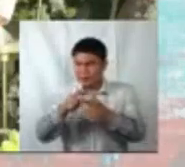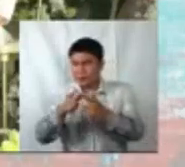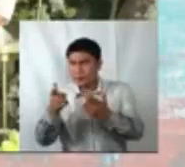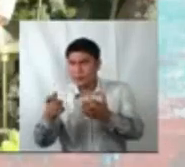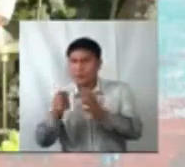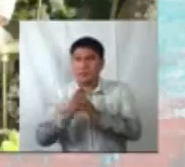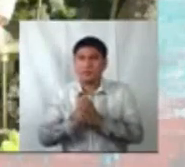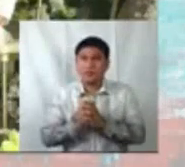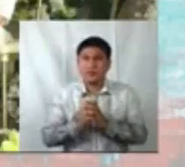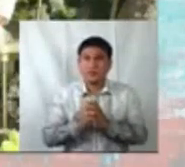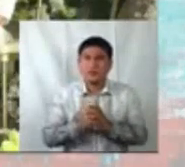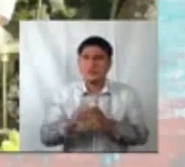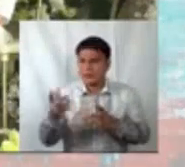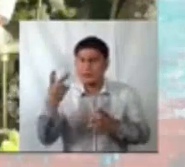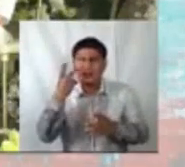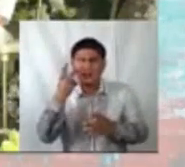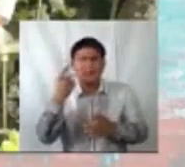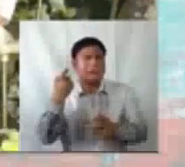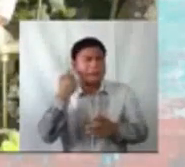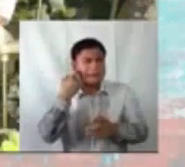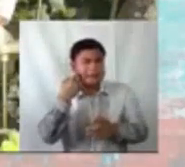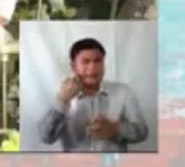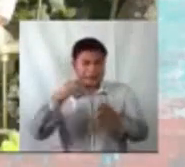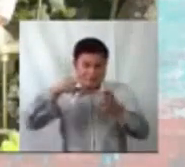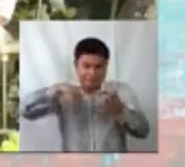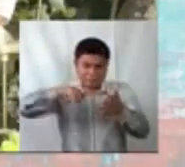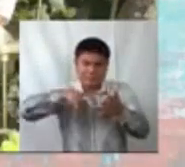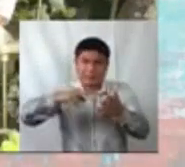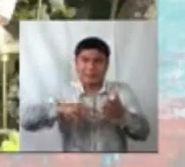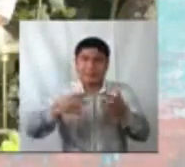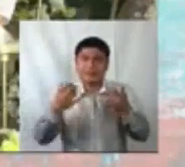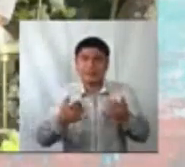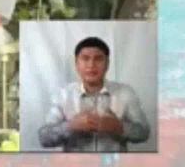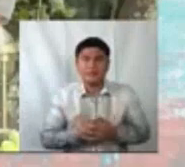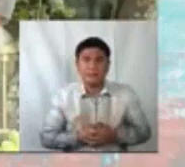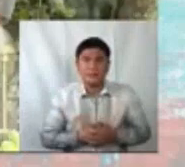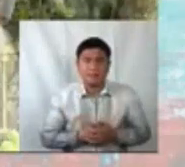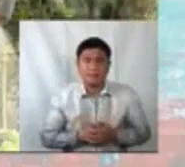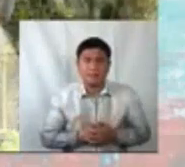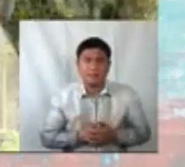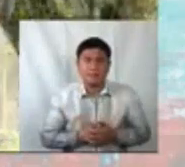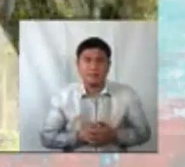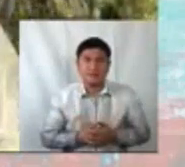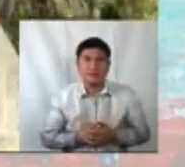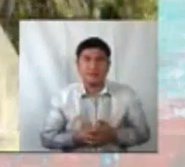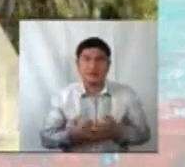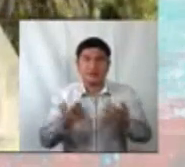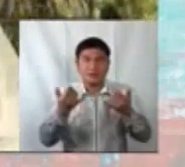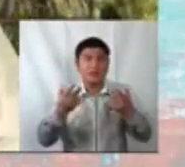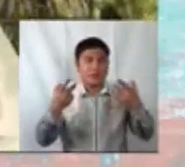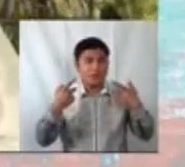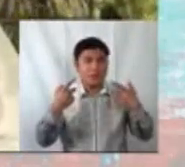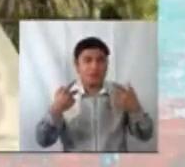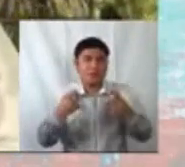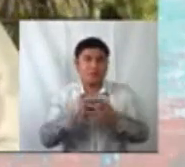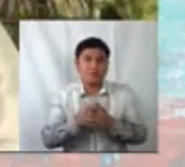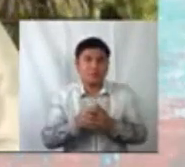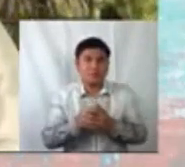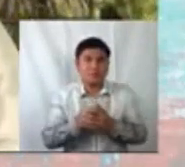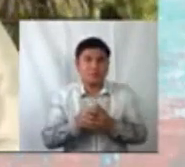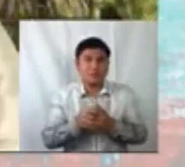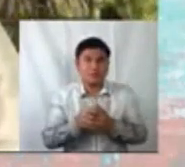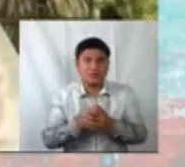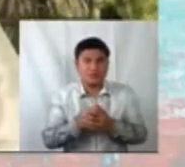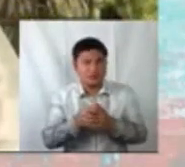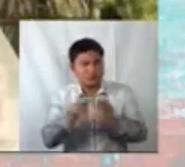'yon? Yung binabanggit yes. ko kanina, na pareho naman yan eh. Binabanggit ko na may perspektiba ang